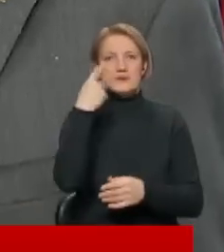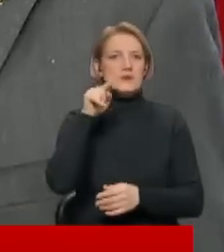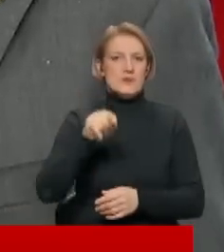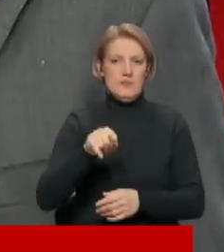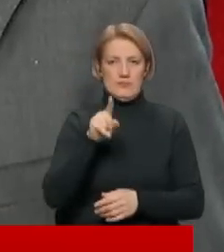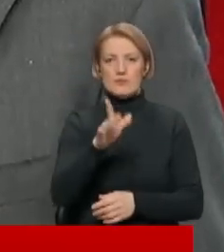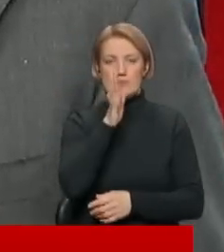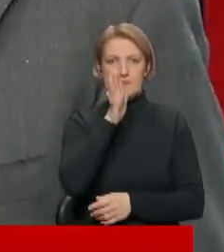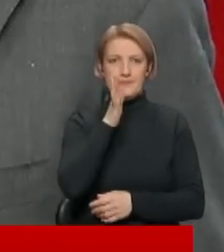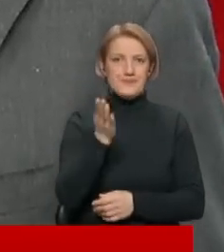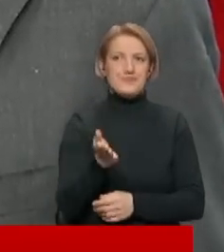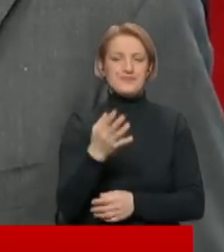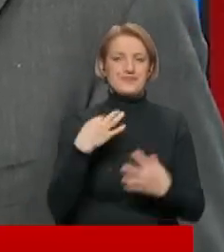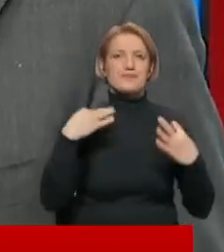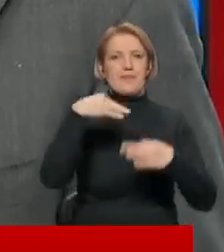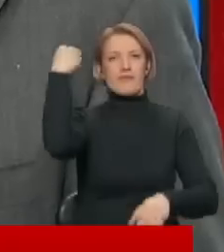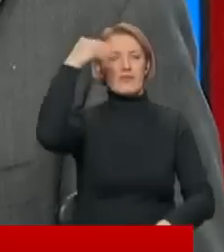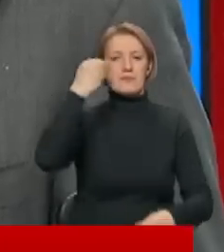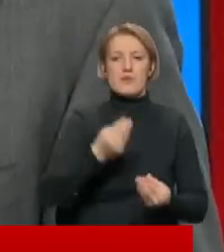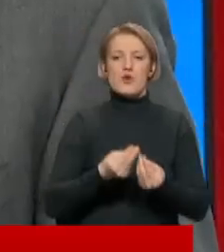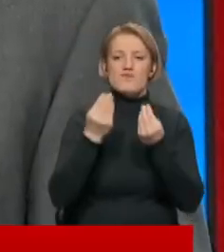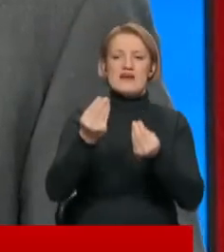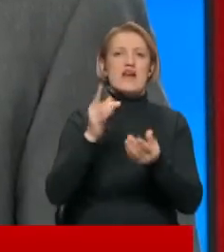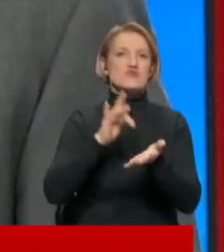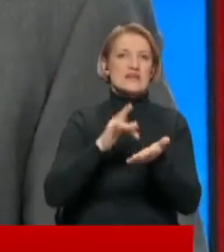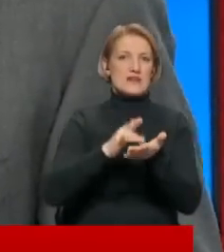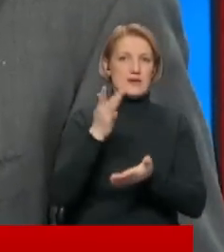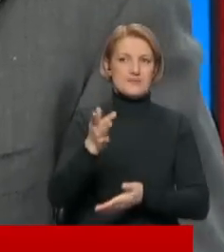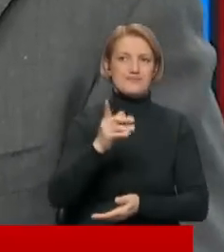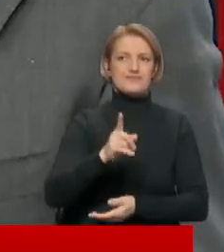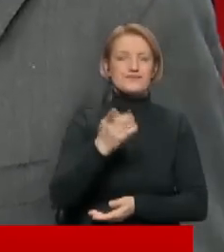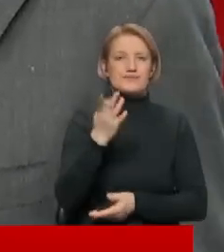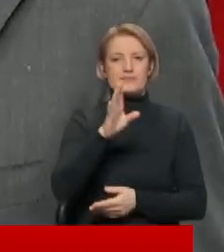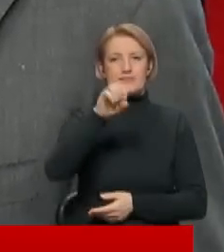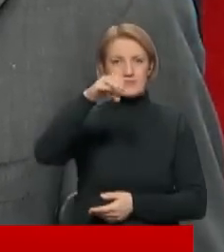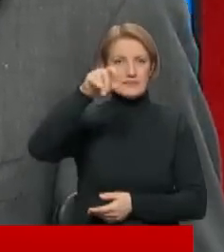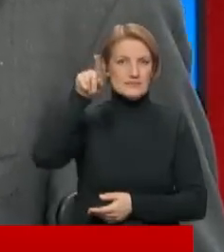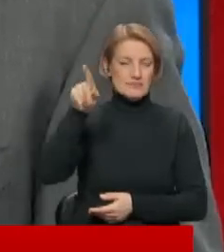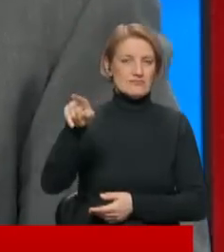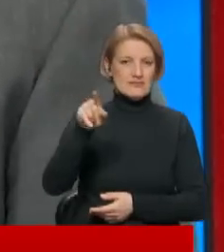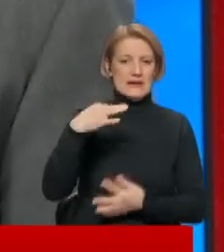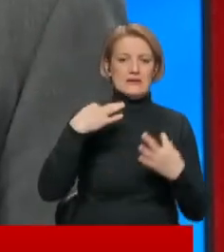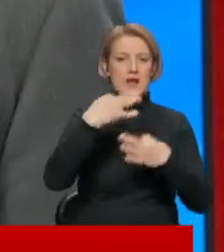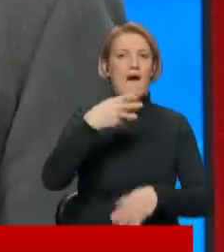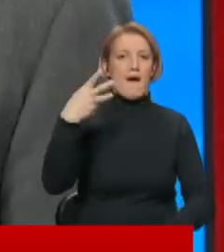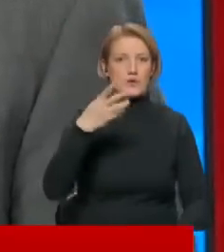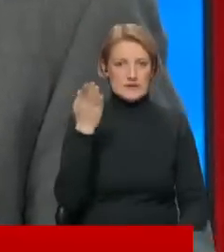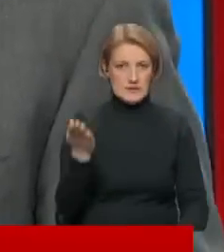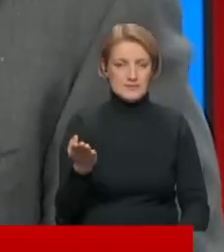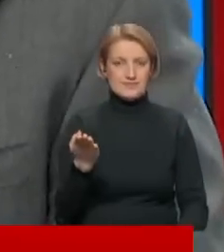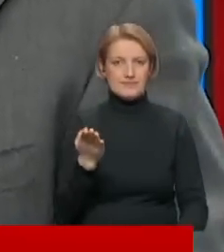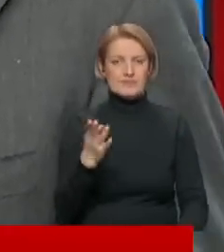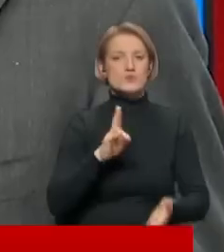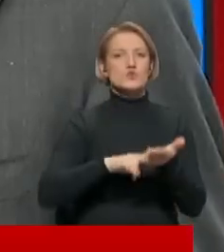bu bile Sayın İmamoğlu'na verilen ceza bile Allah ve Kalkınma Partisi'nin Sayın erdoğan’ın